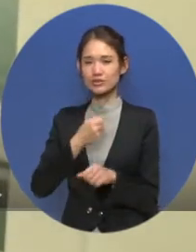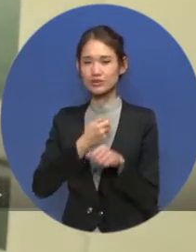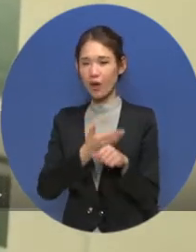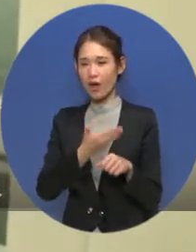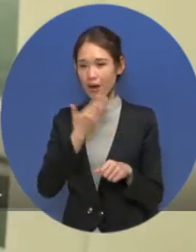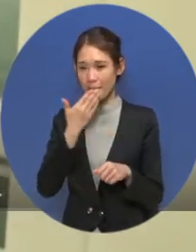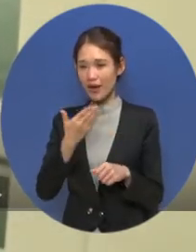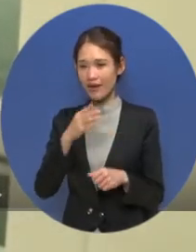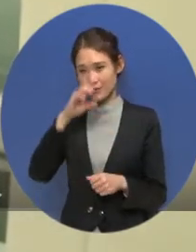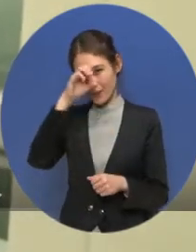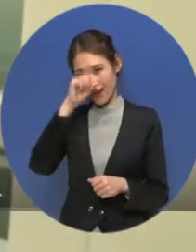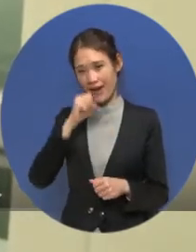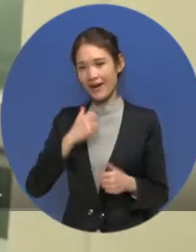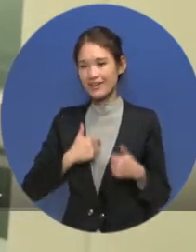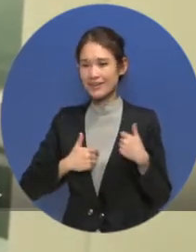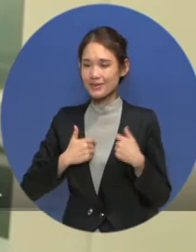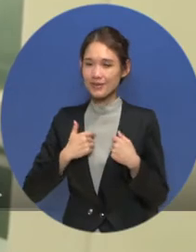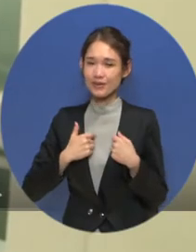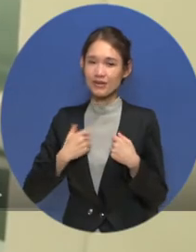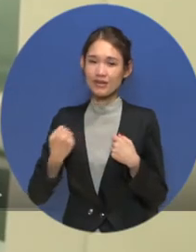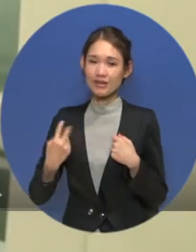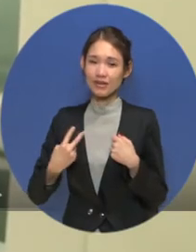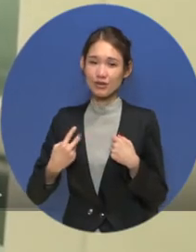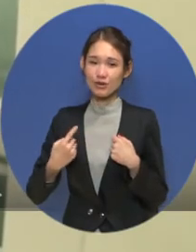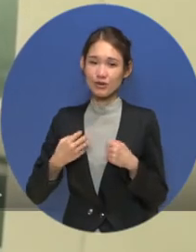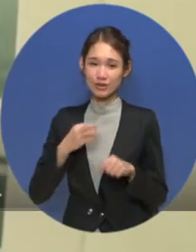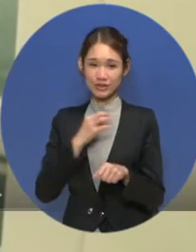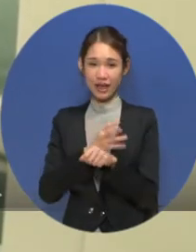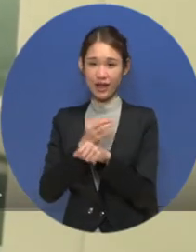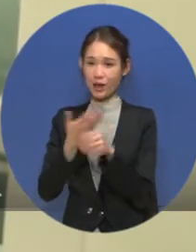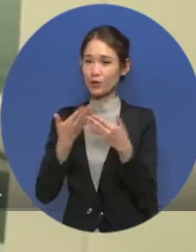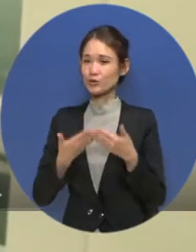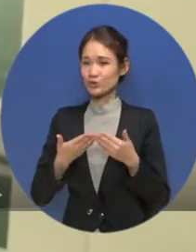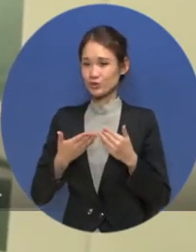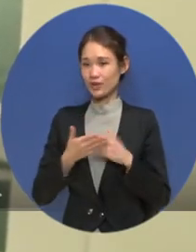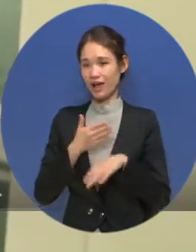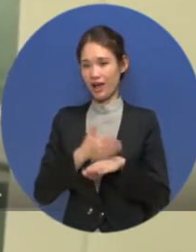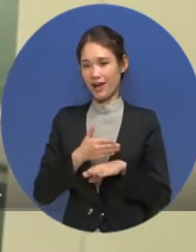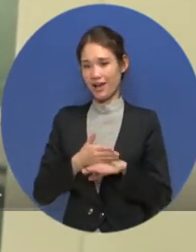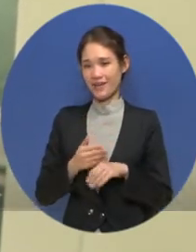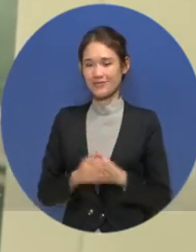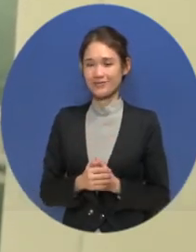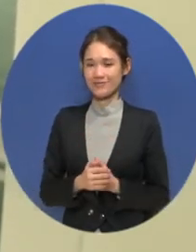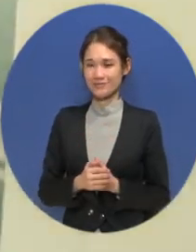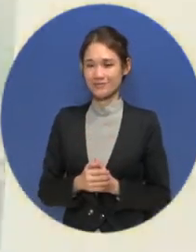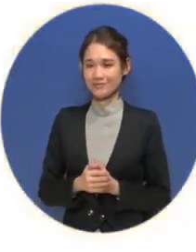있어서 기뻤어요. 그리고 또 구입해 주니까 감사했어요.